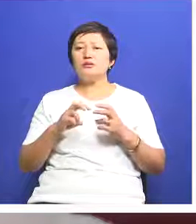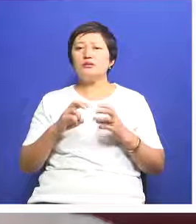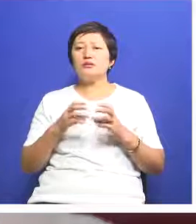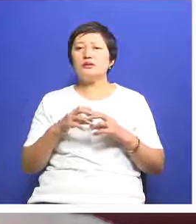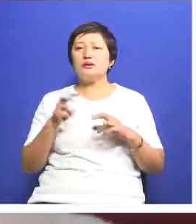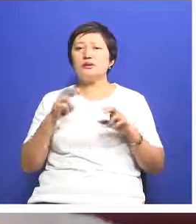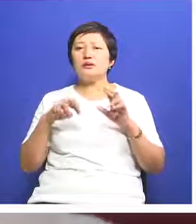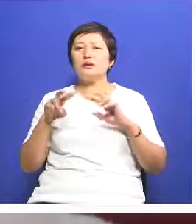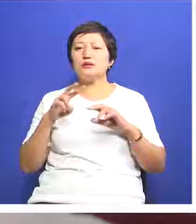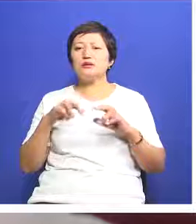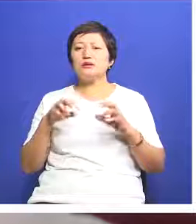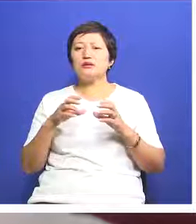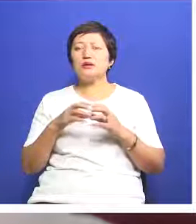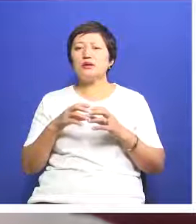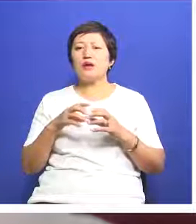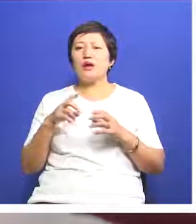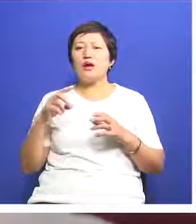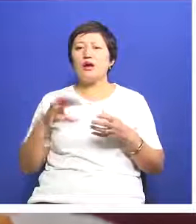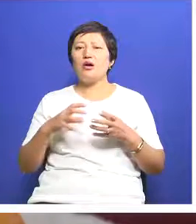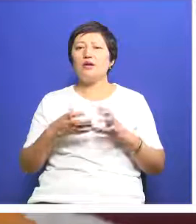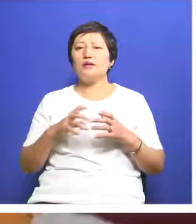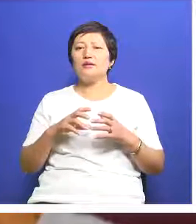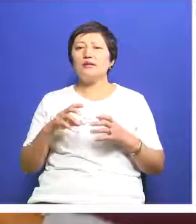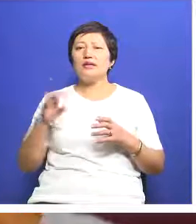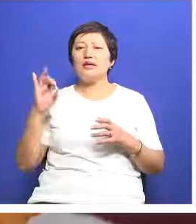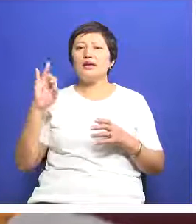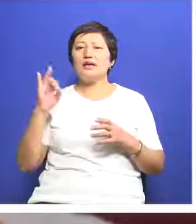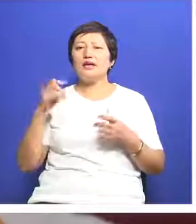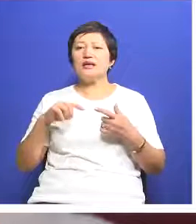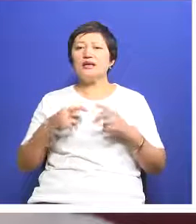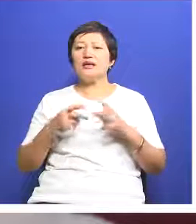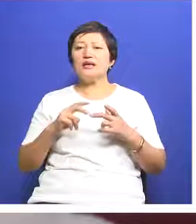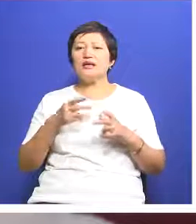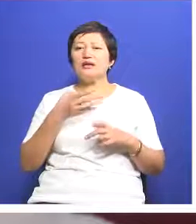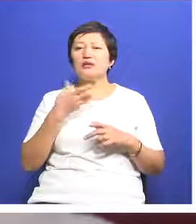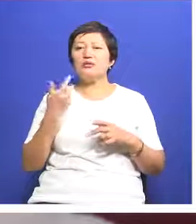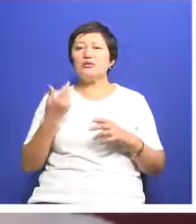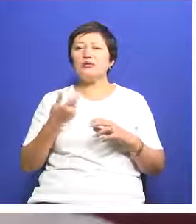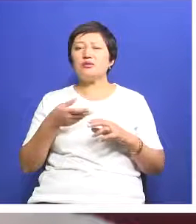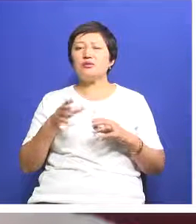barın karasanızlar deyin. Odan kiyin aulumuzda internet set jok.